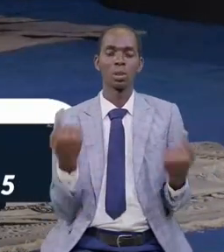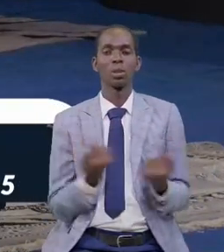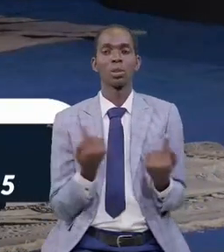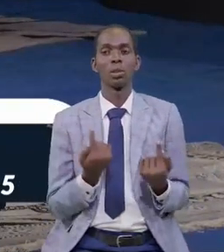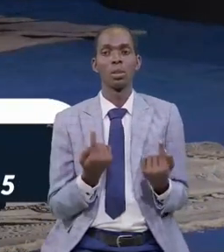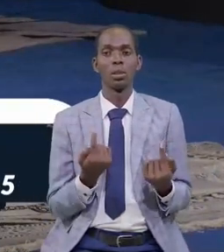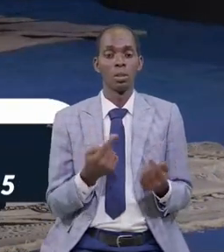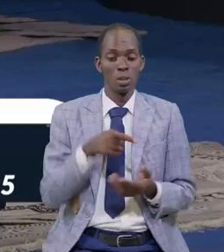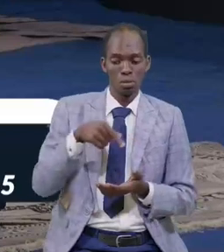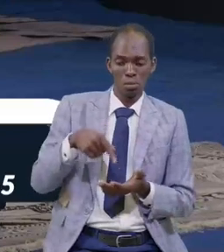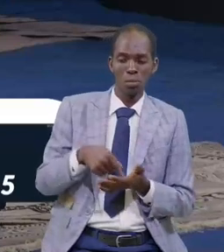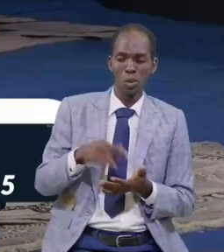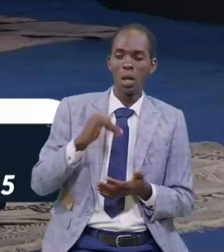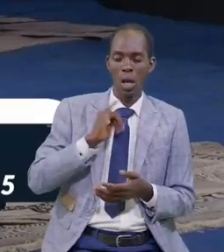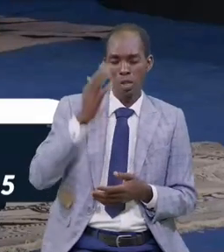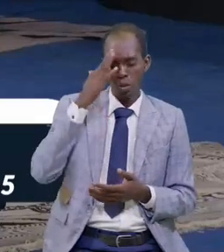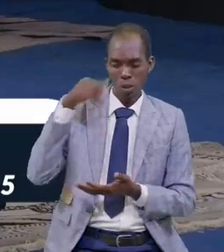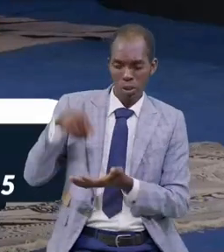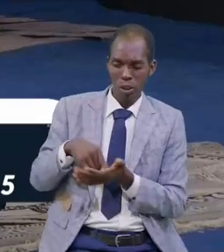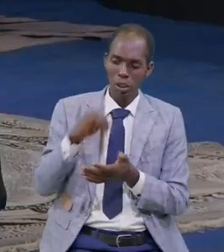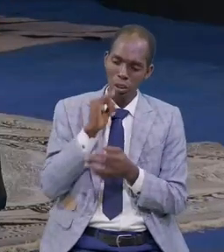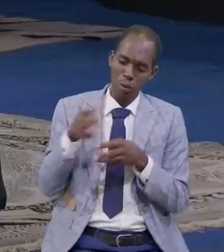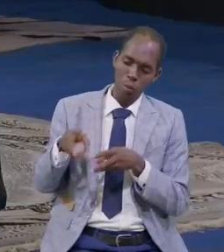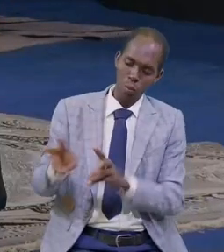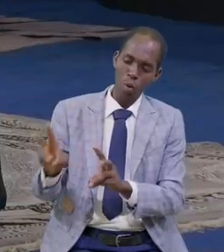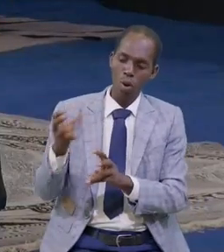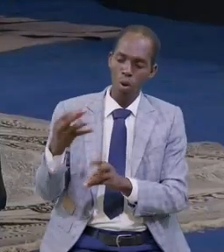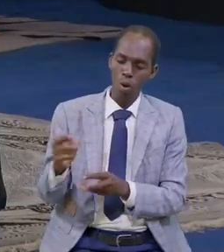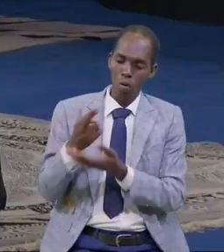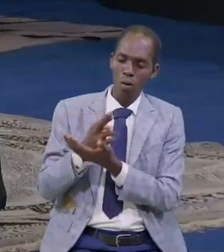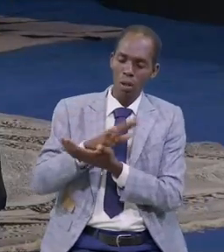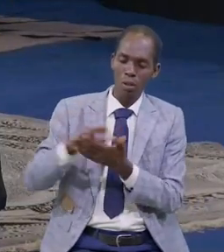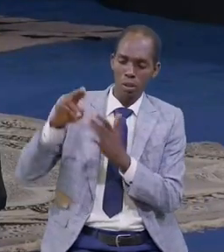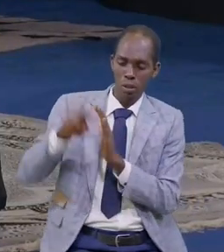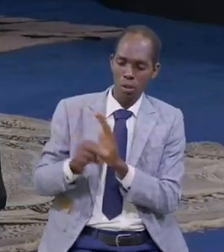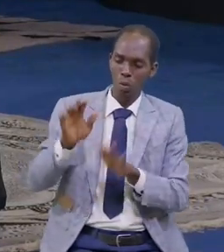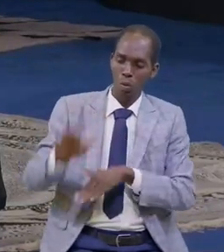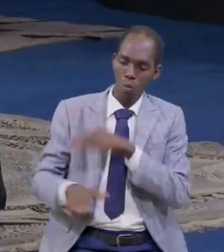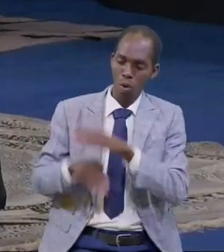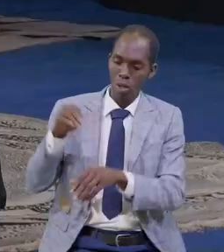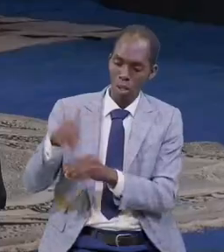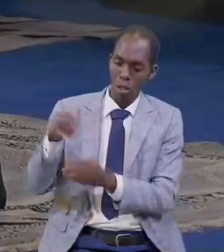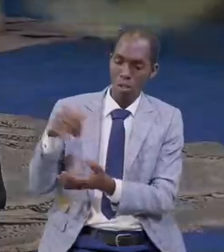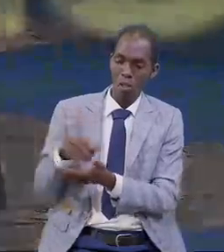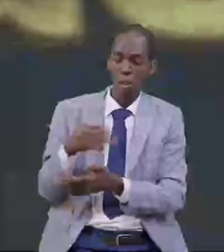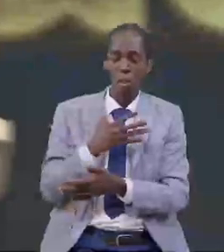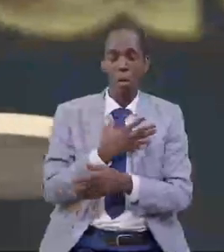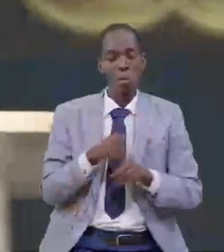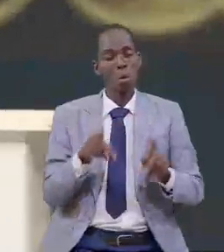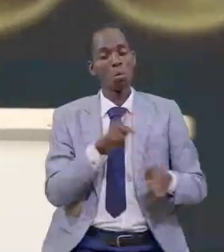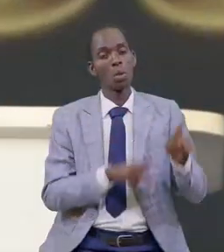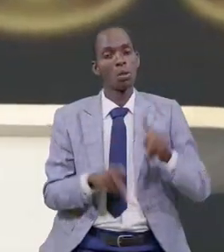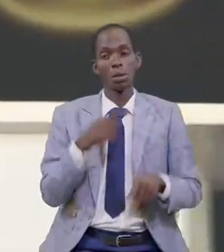interdit le péché ils savent que voici la voix de la justice marchez-y et